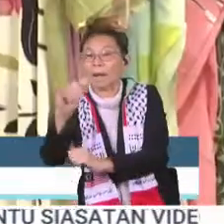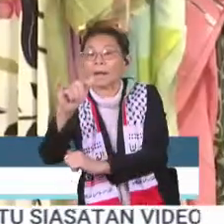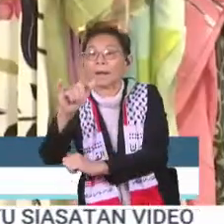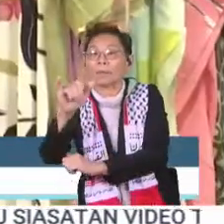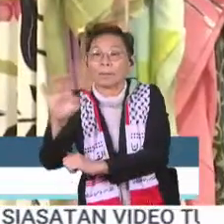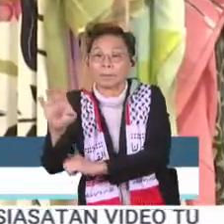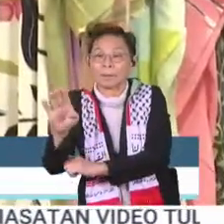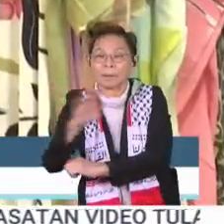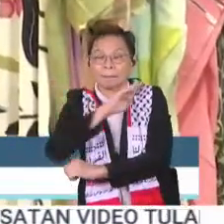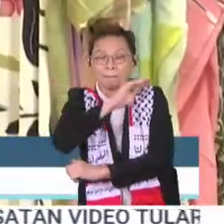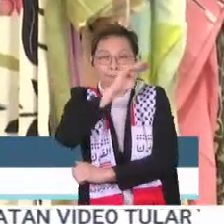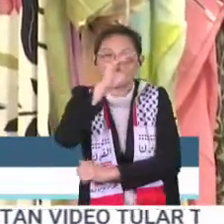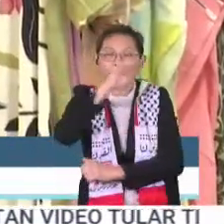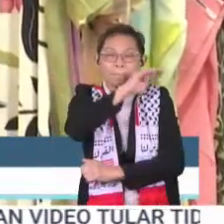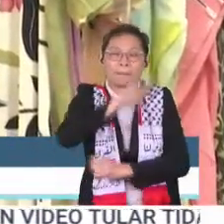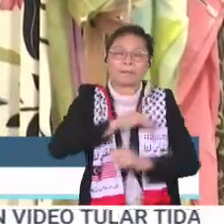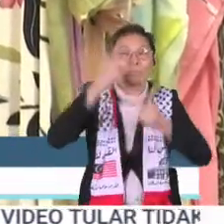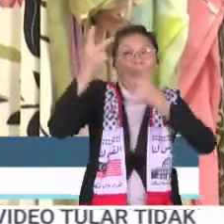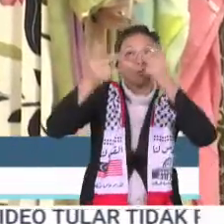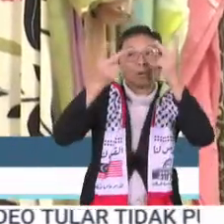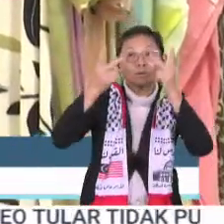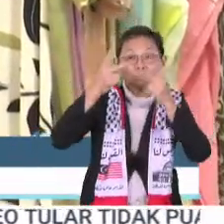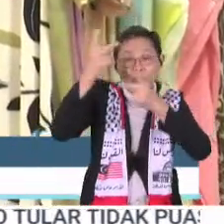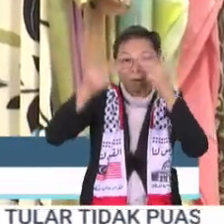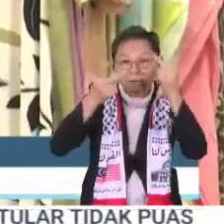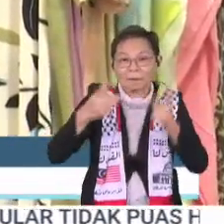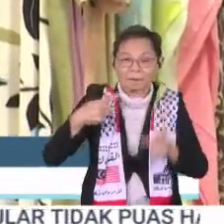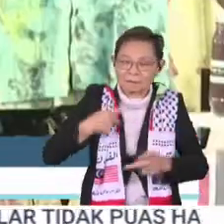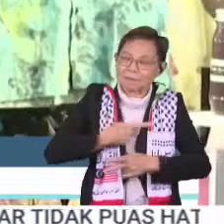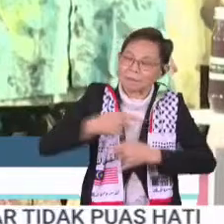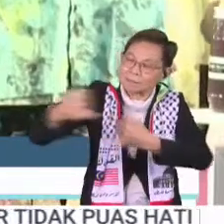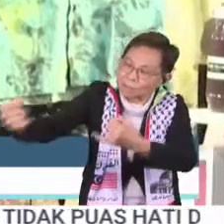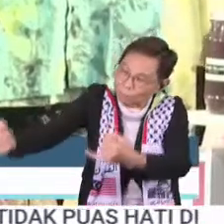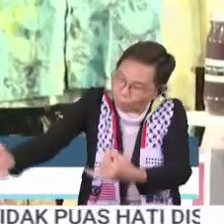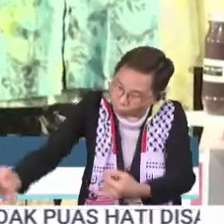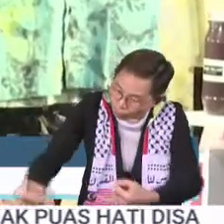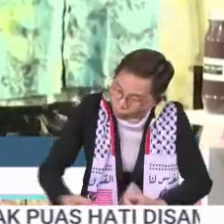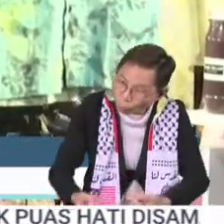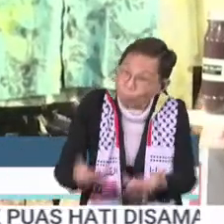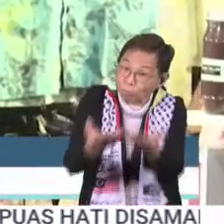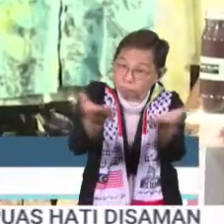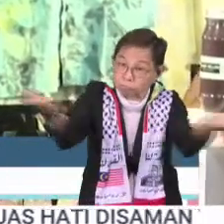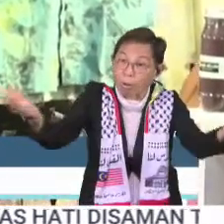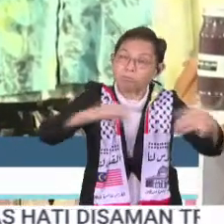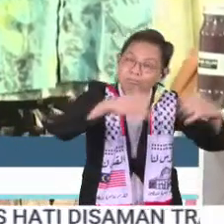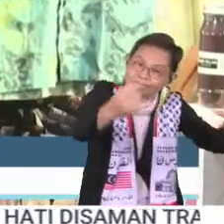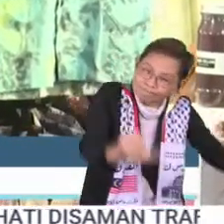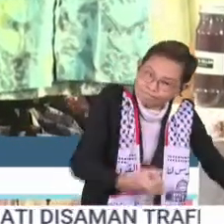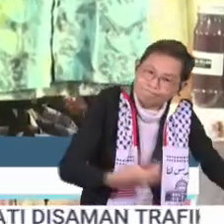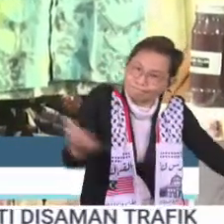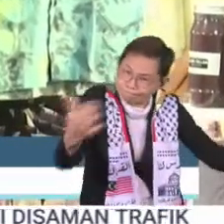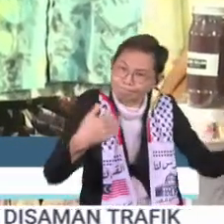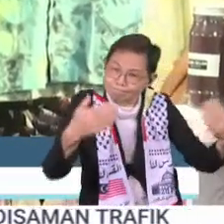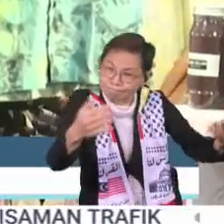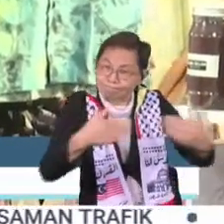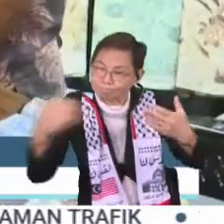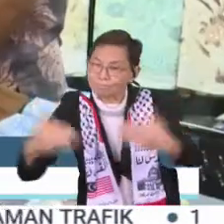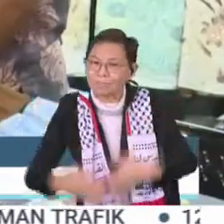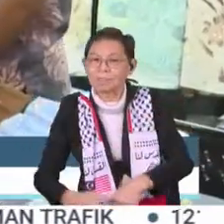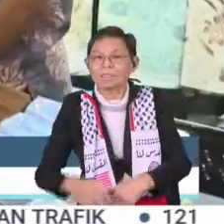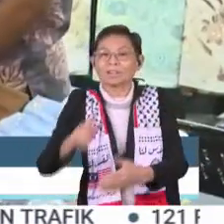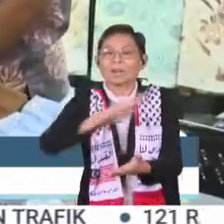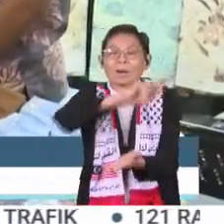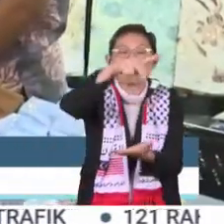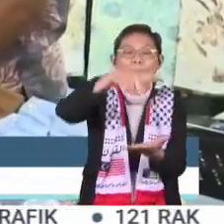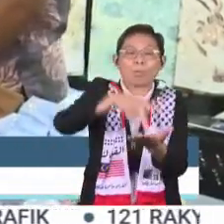Menteri Pelancongan, Seni dan Budaya. Jadi kita jemput orang ramai untuk hadir ke